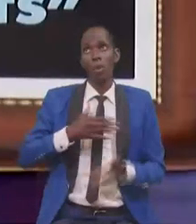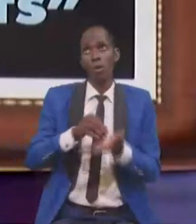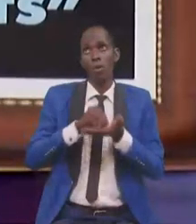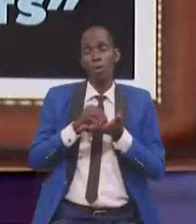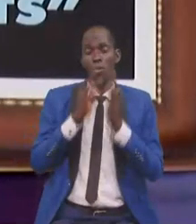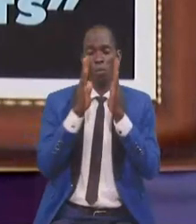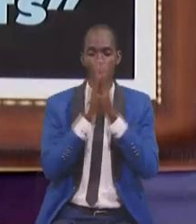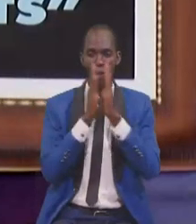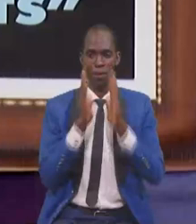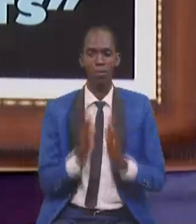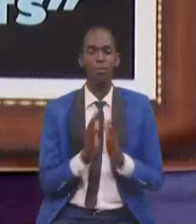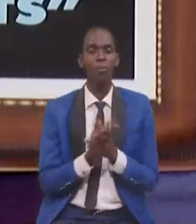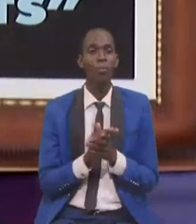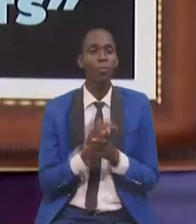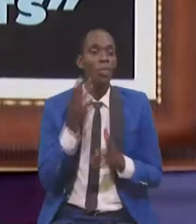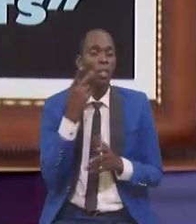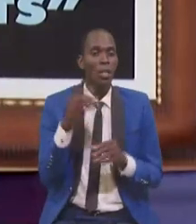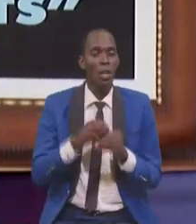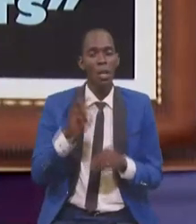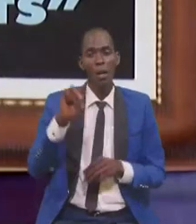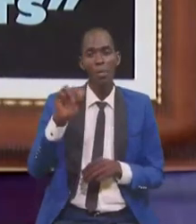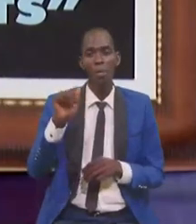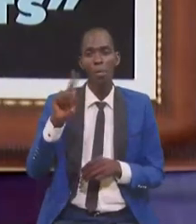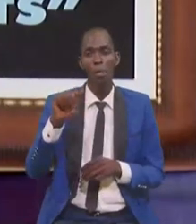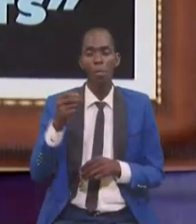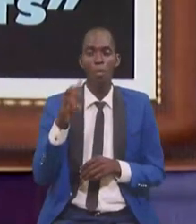Voyons Matthieu, chapitre 17,